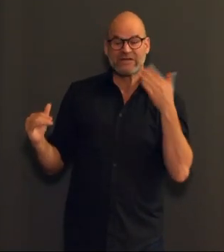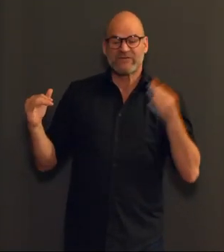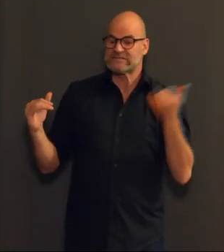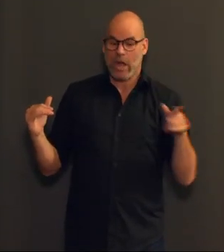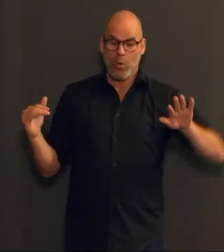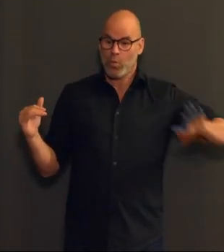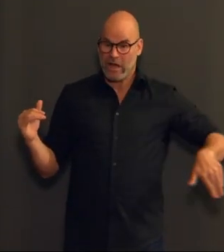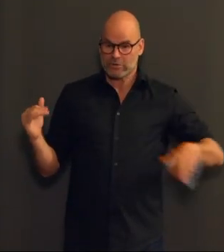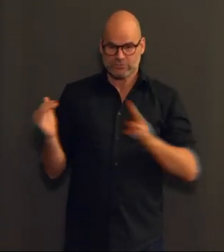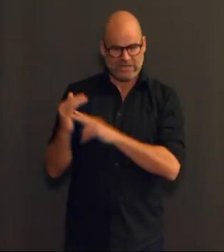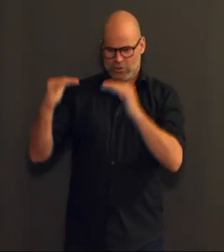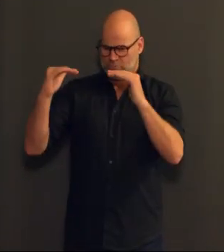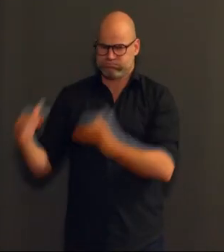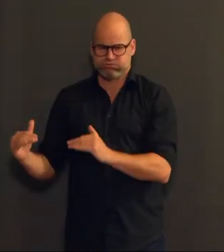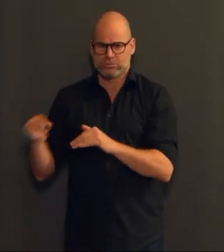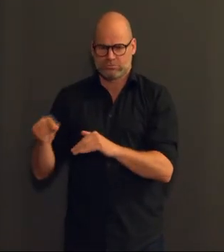-16%.